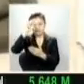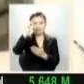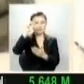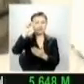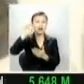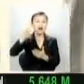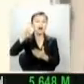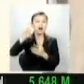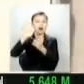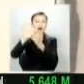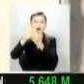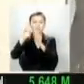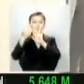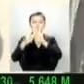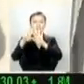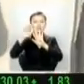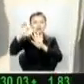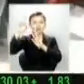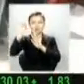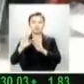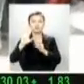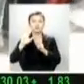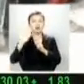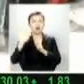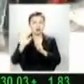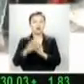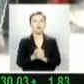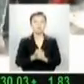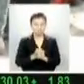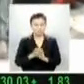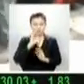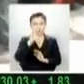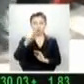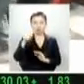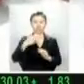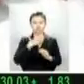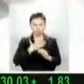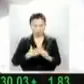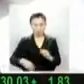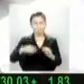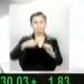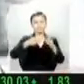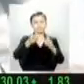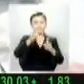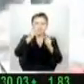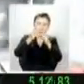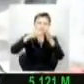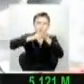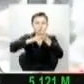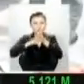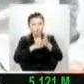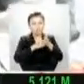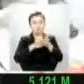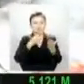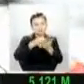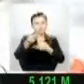ราชการที่สถานีตำรวจภูธรคูคตตลอดมาปกติชอบซ่อมปืนให้กับเพื่อนตำรวจและชอบซื้อขายอาวุธ